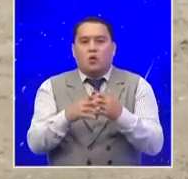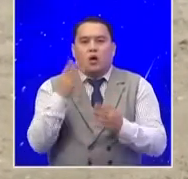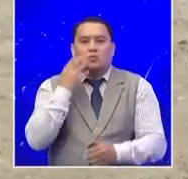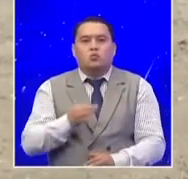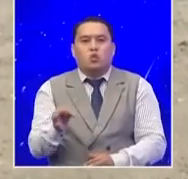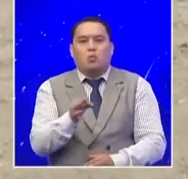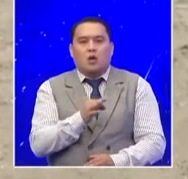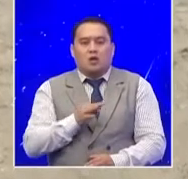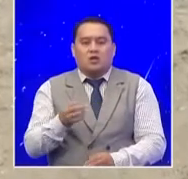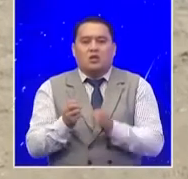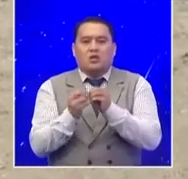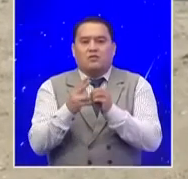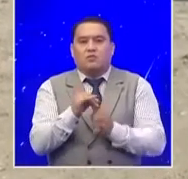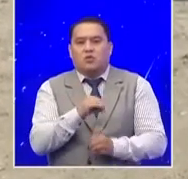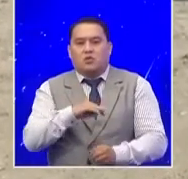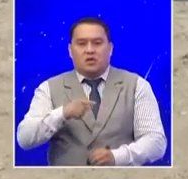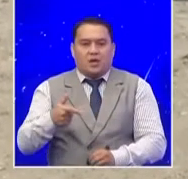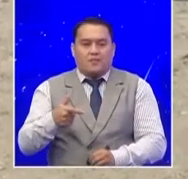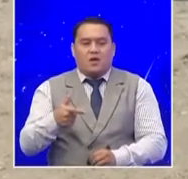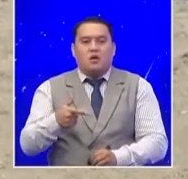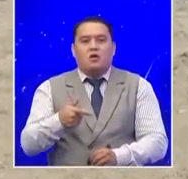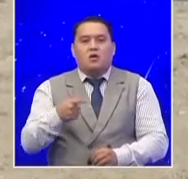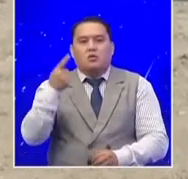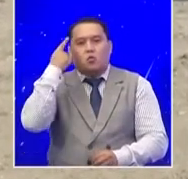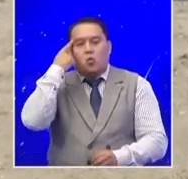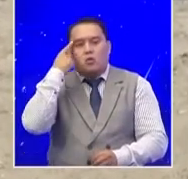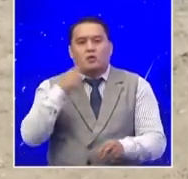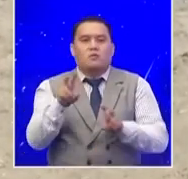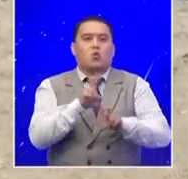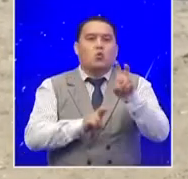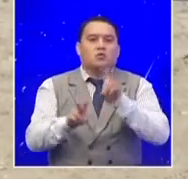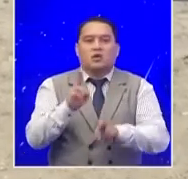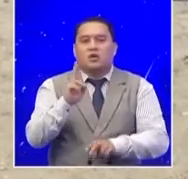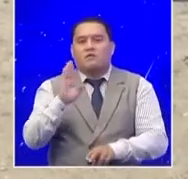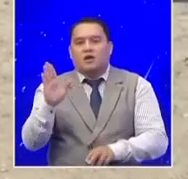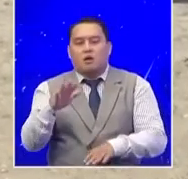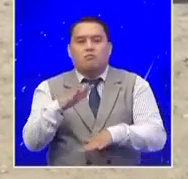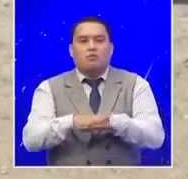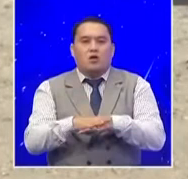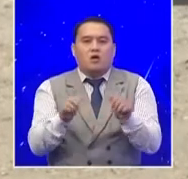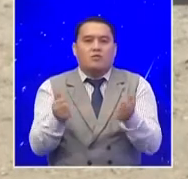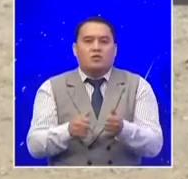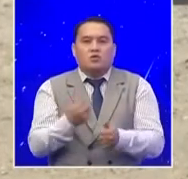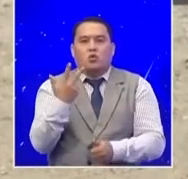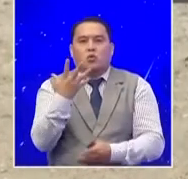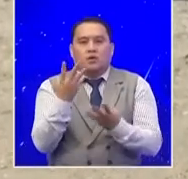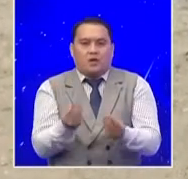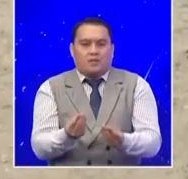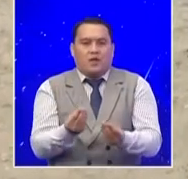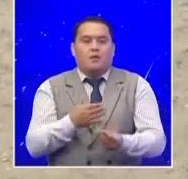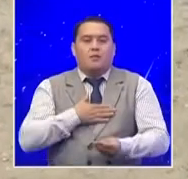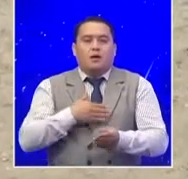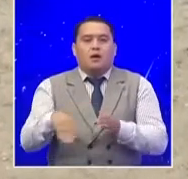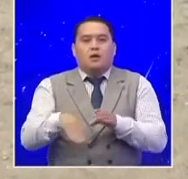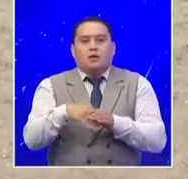Алматинской области на 12 миллионов тенге. Много времени у меня ушло на поиски квартиры, а в банке все оформили в течение 3 дней. Мои